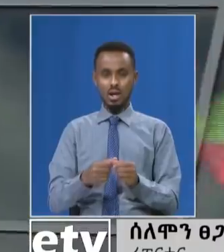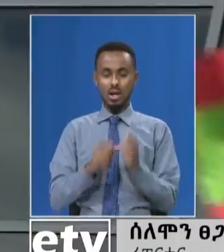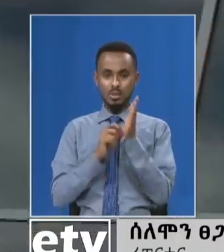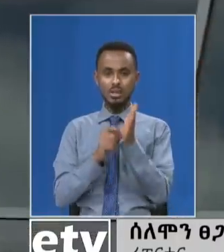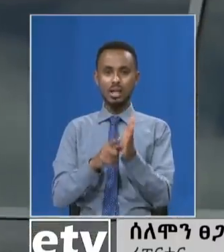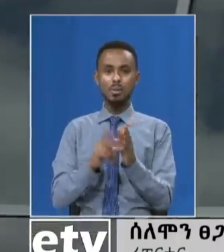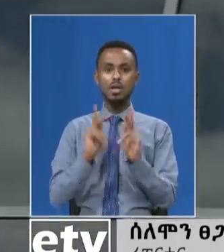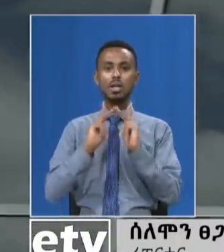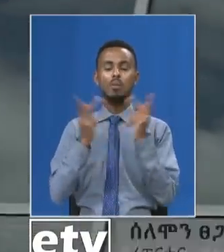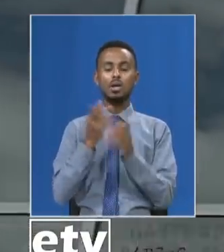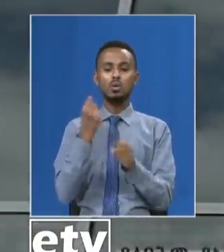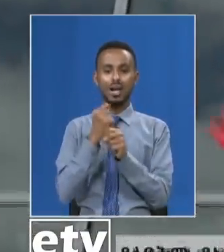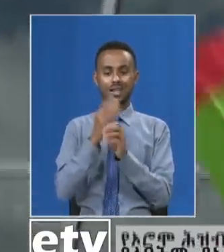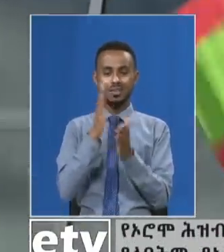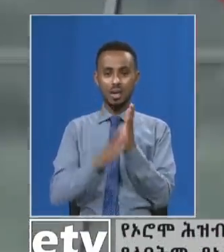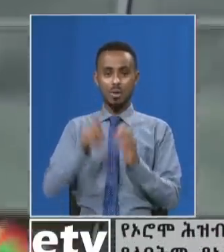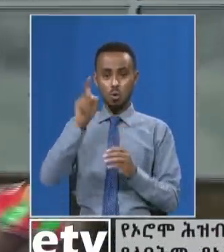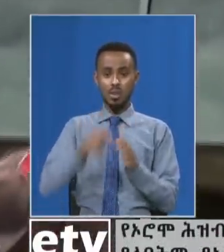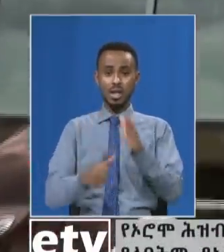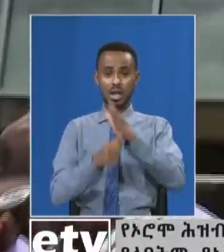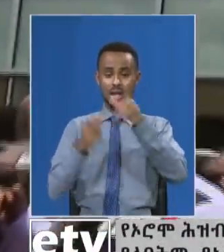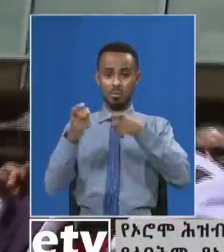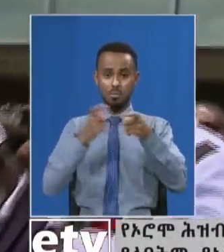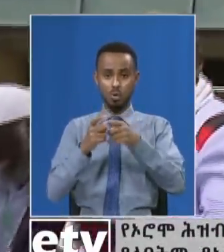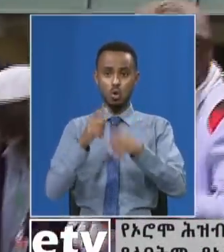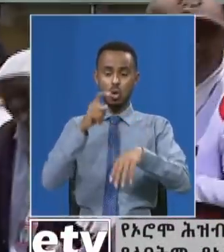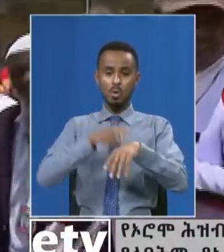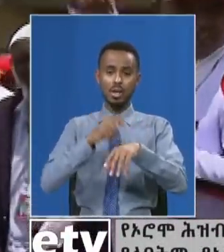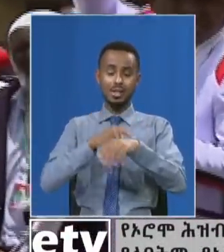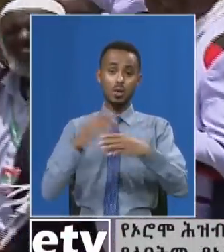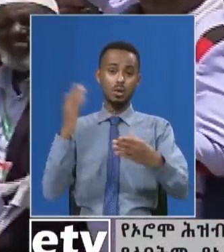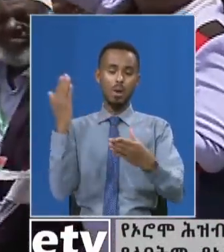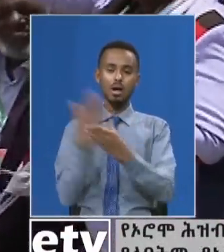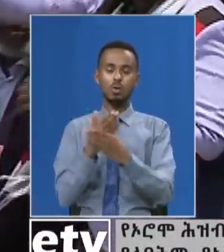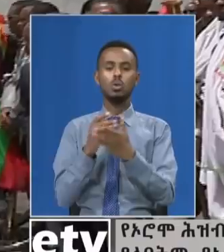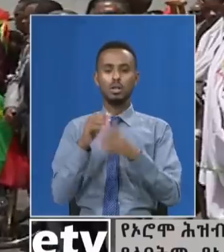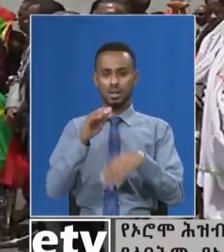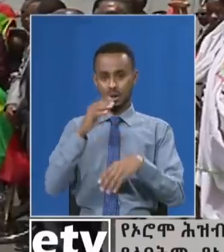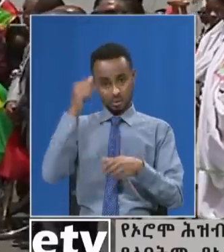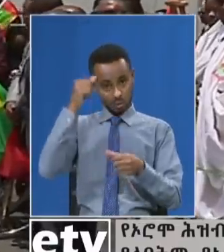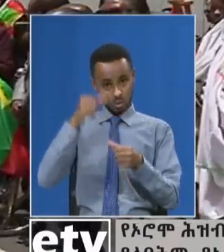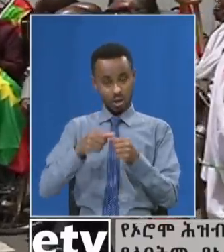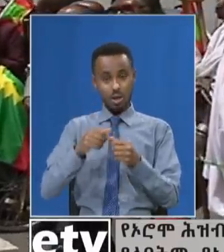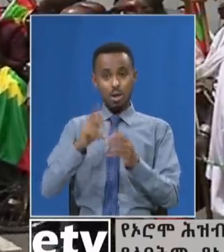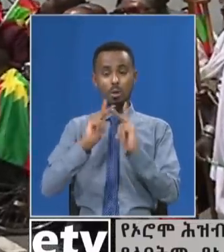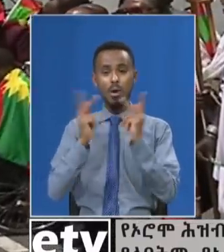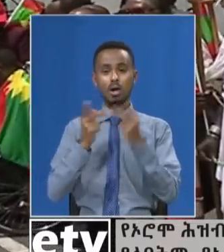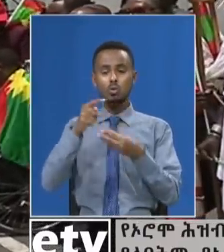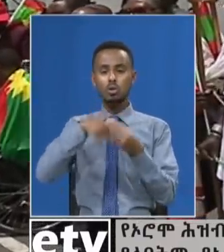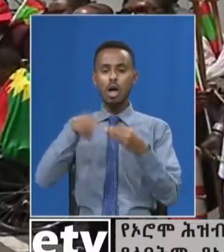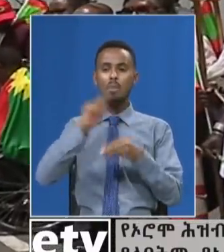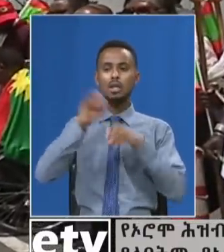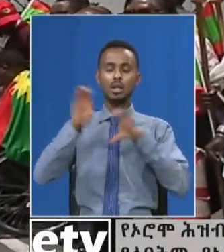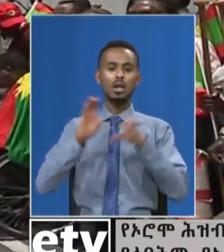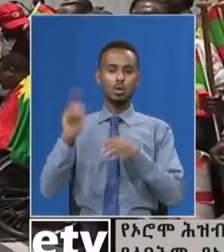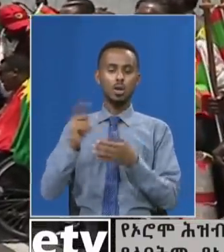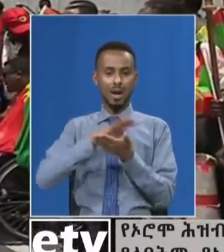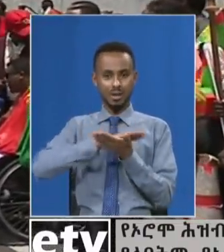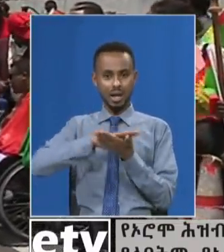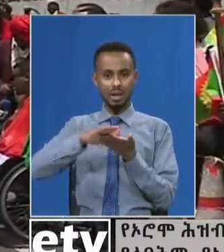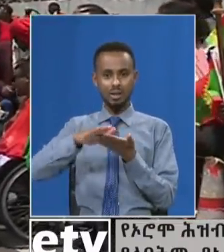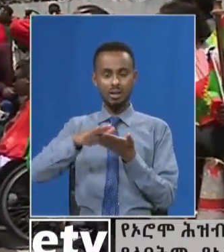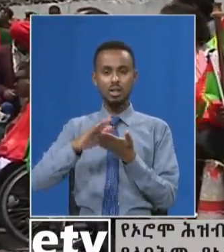ለብነትም የፓርቲው ስራ አስፈጻሚ ኮሚቴ ሊቀመንበሩን በጊዜያዊነት ማገዱ ይጠቀሳል። በፓርቲው ዙሪያ ምን እየተካሄደ እንደሆነ